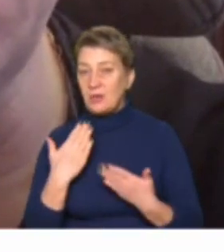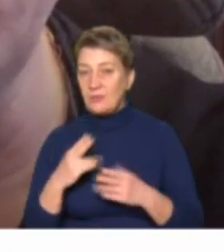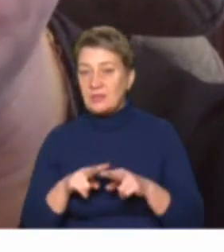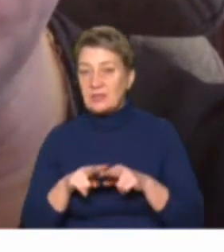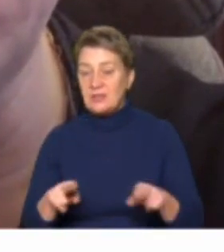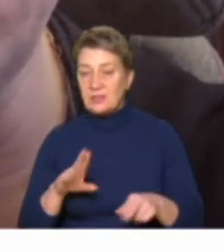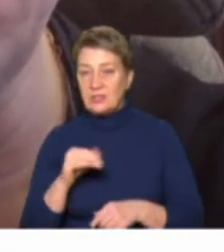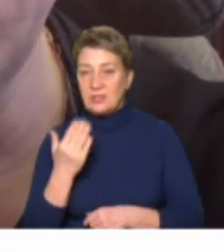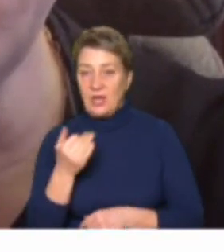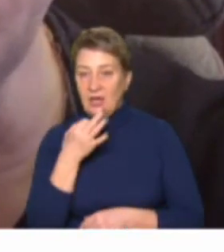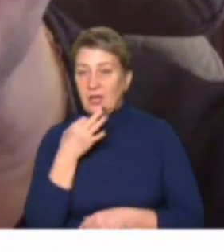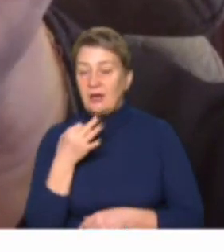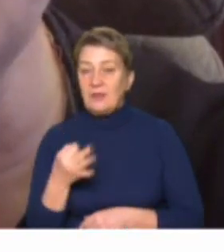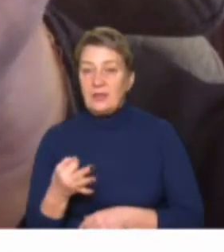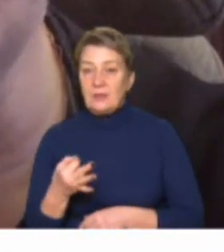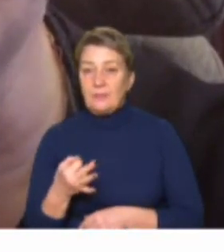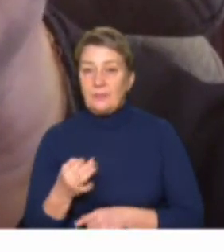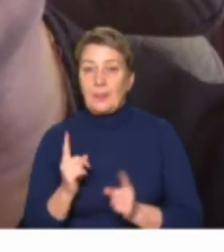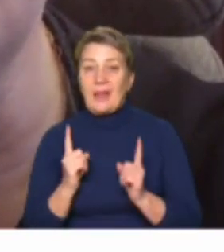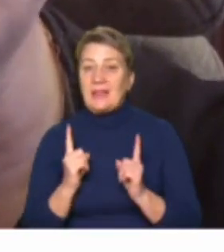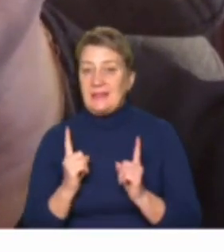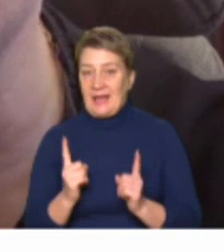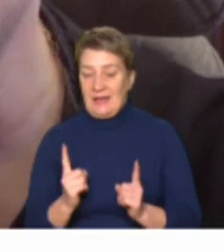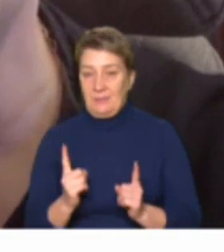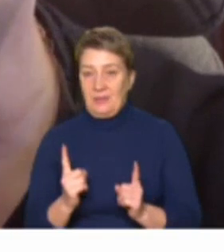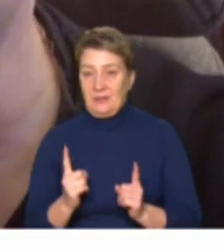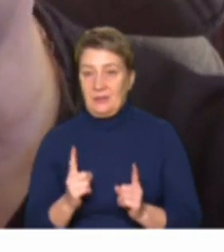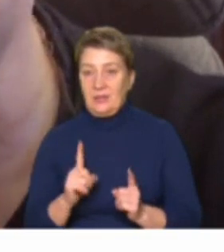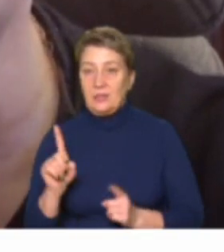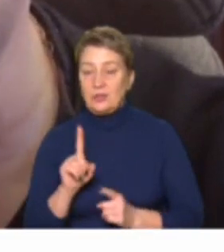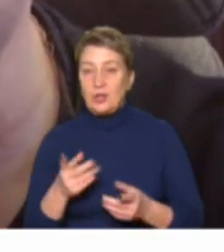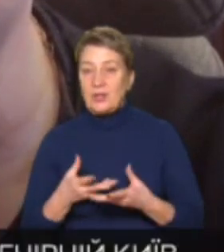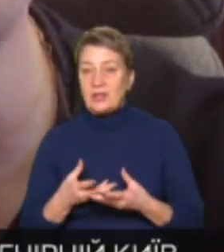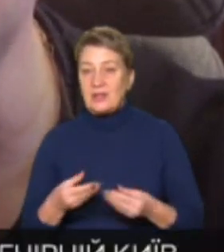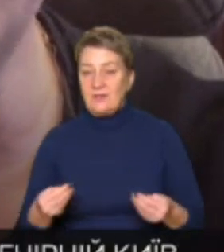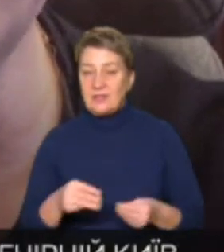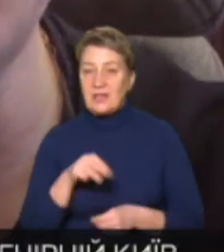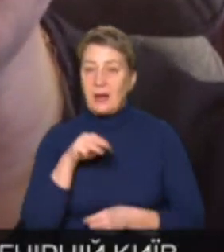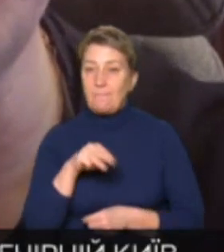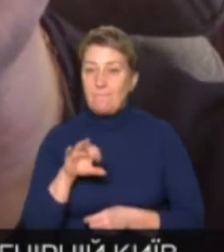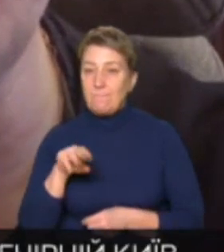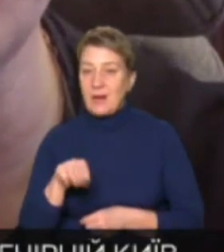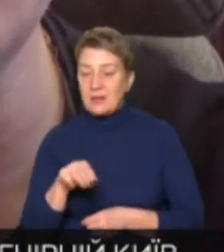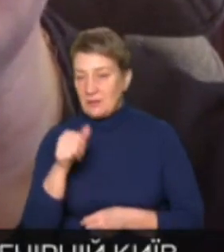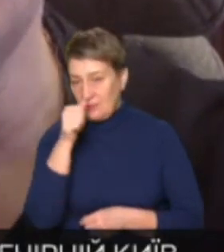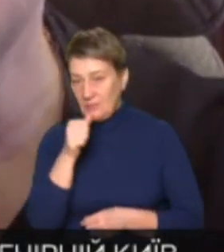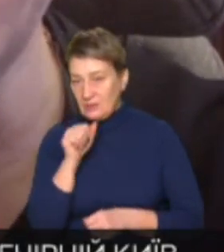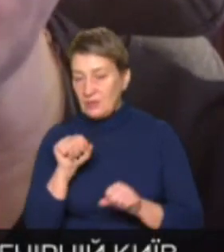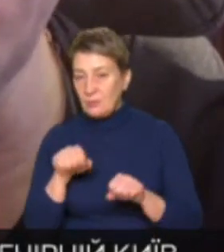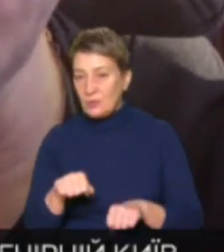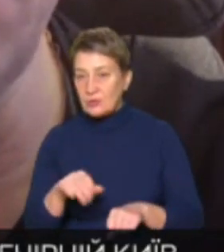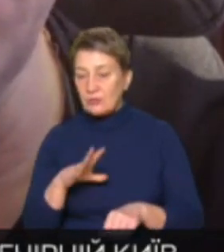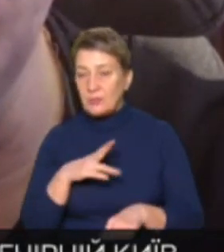Штати дають терміни, що навесні, март місяць, може бути закінчено обговорення